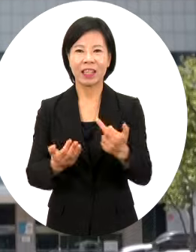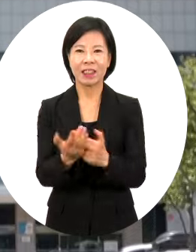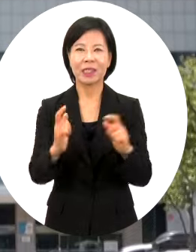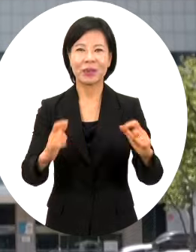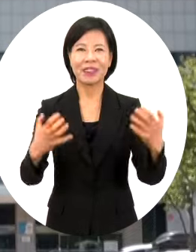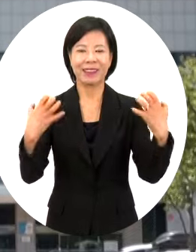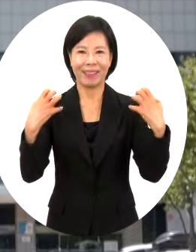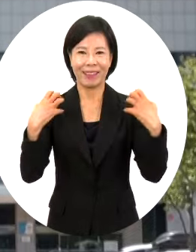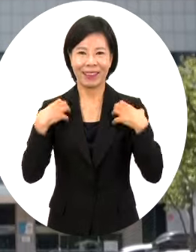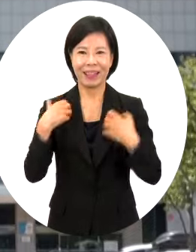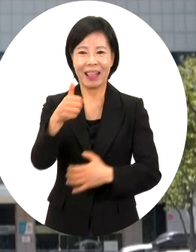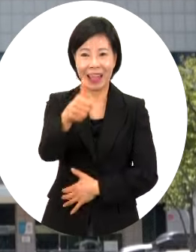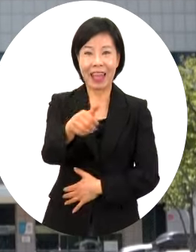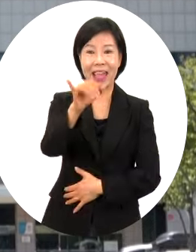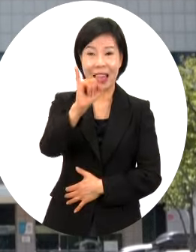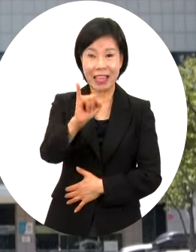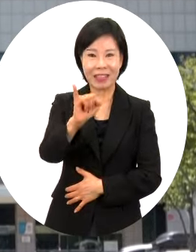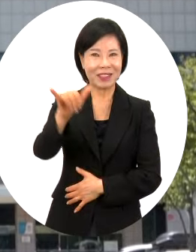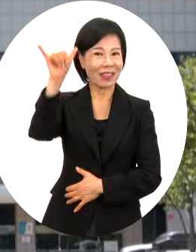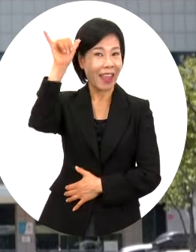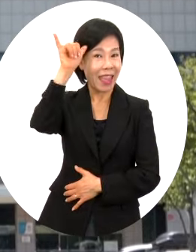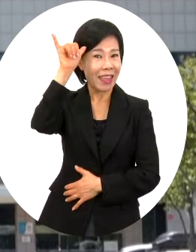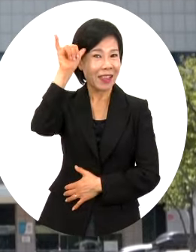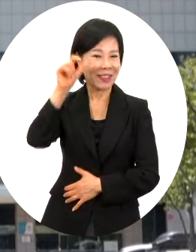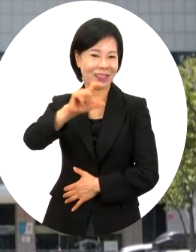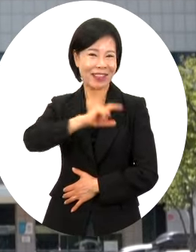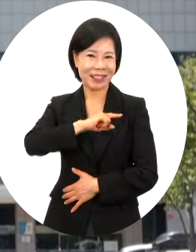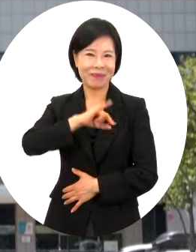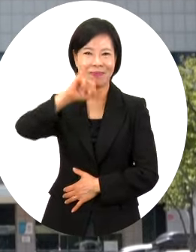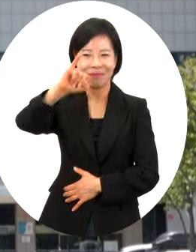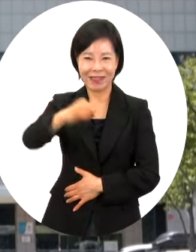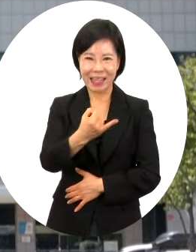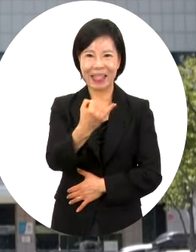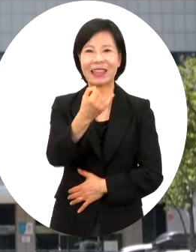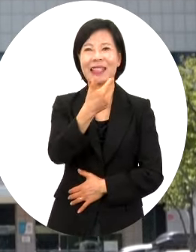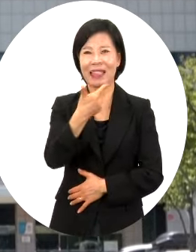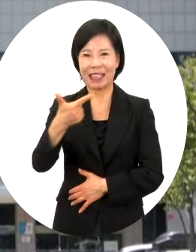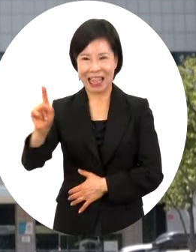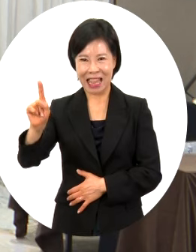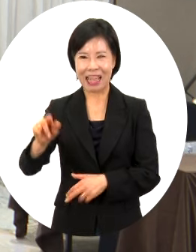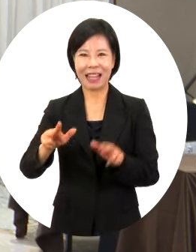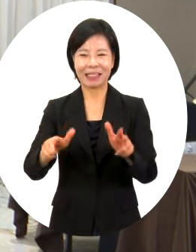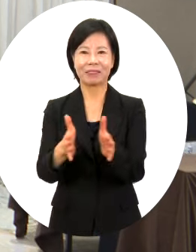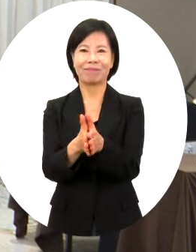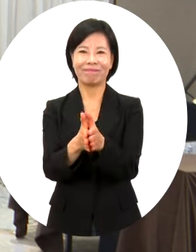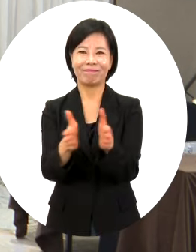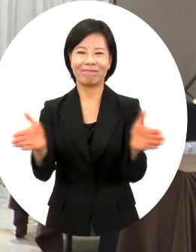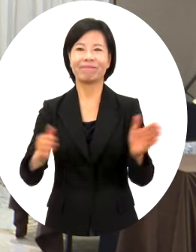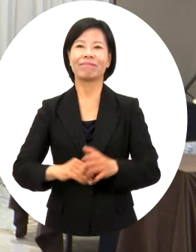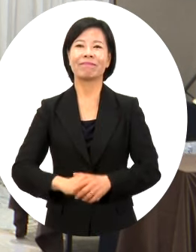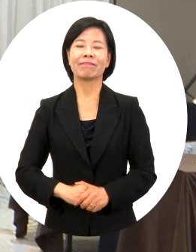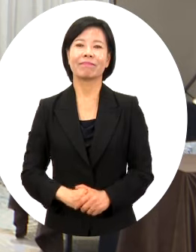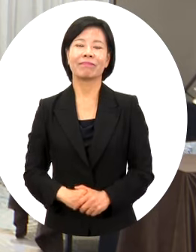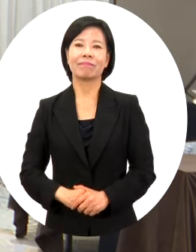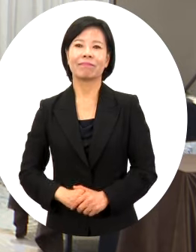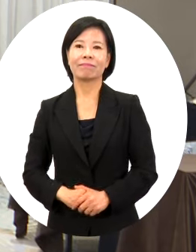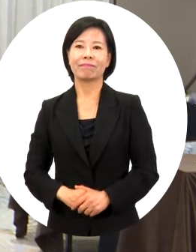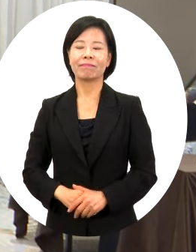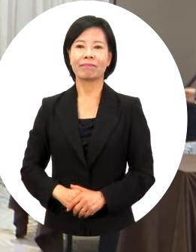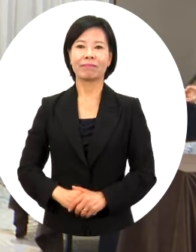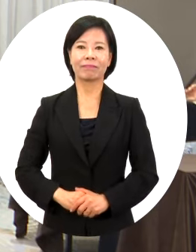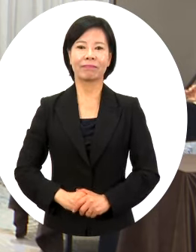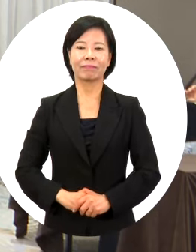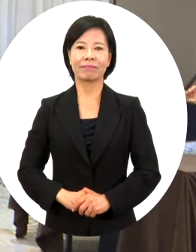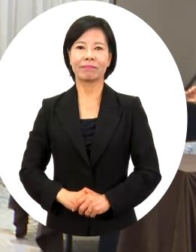안녕하세요. 제주특별자치도 AI 아나운서 제이나입니다. 이번 주 위클리 제주 시작합니다.